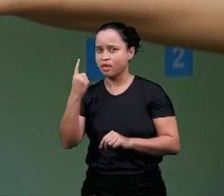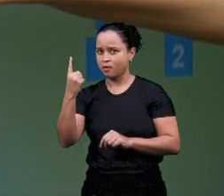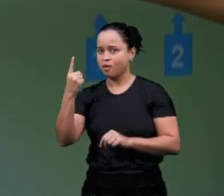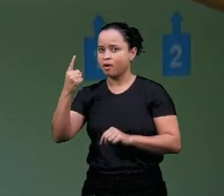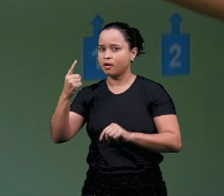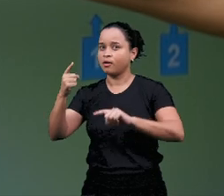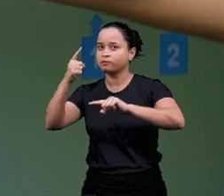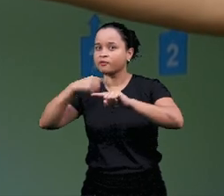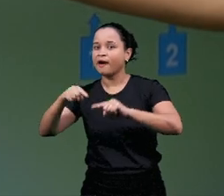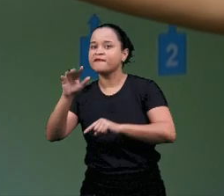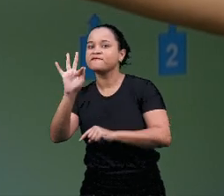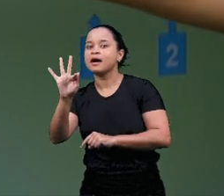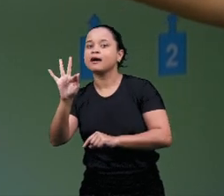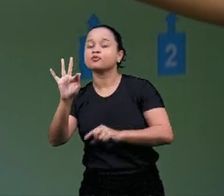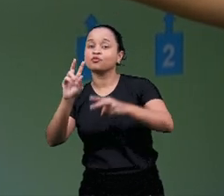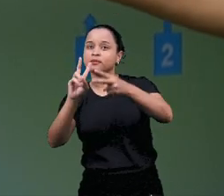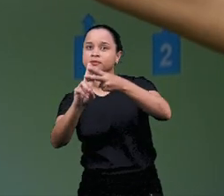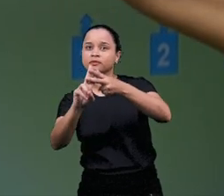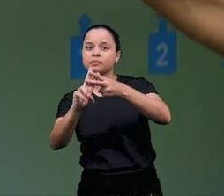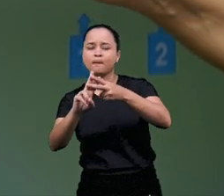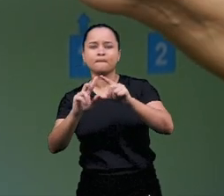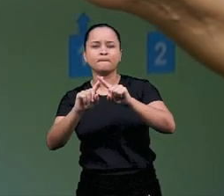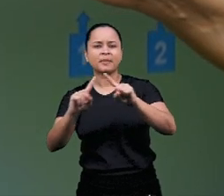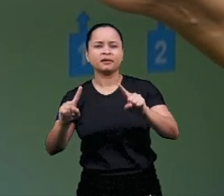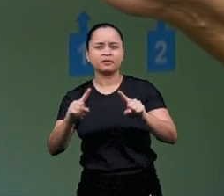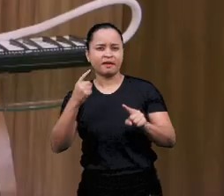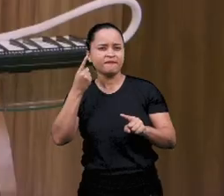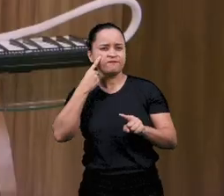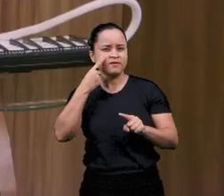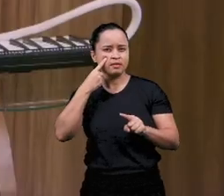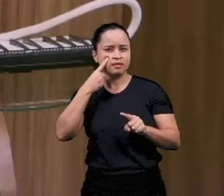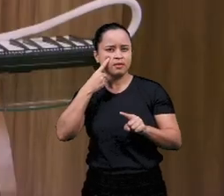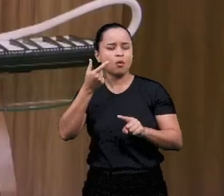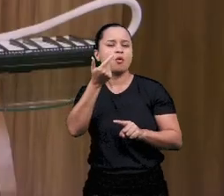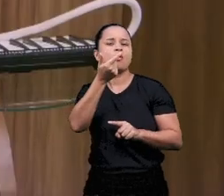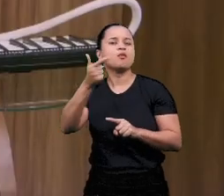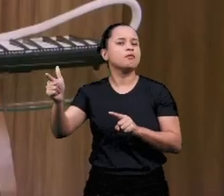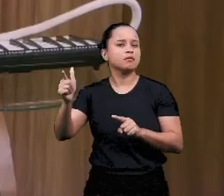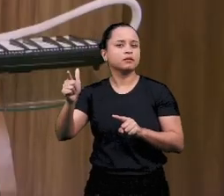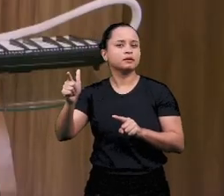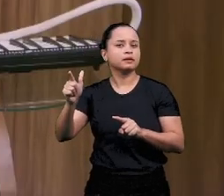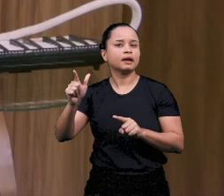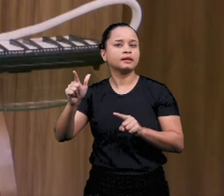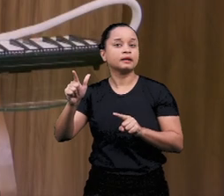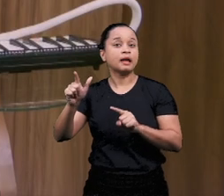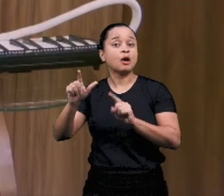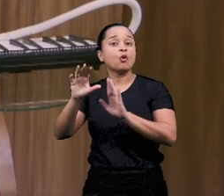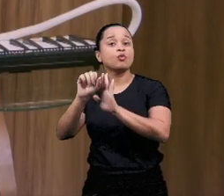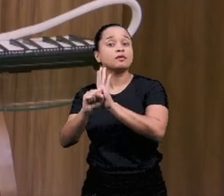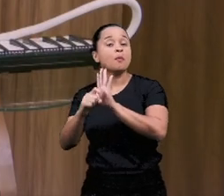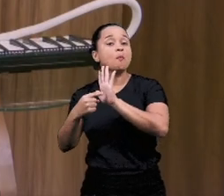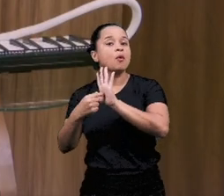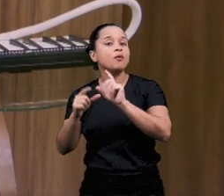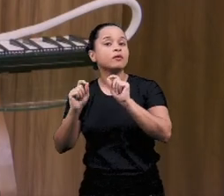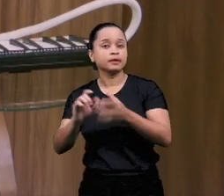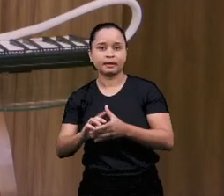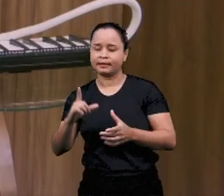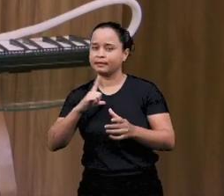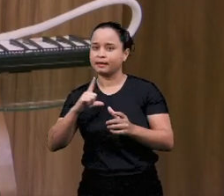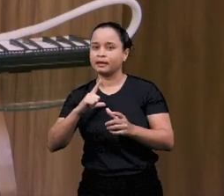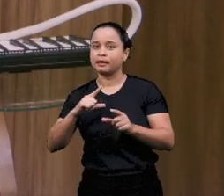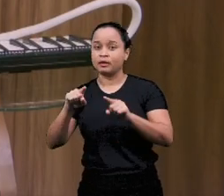Ici, nous avons une liaison. Vous vous rappelez, la liaison, on ne joue